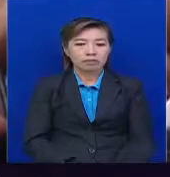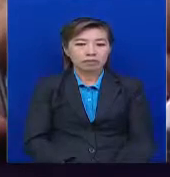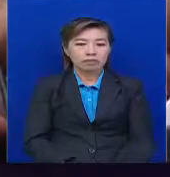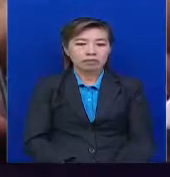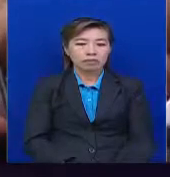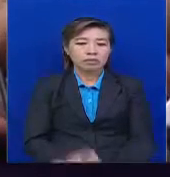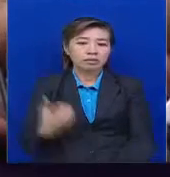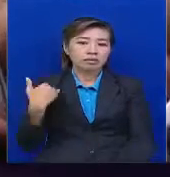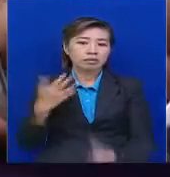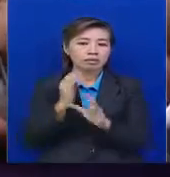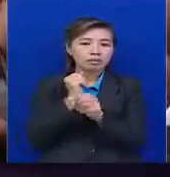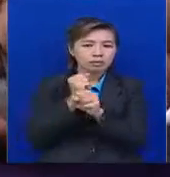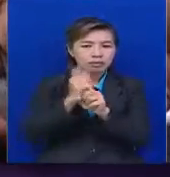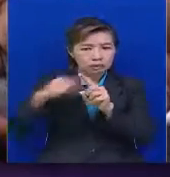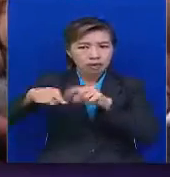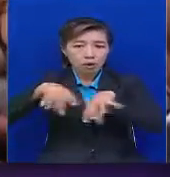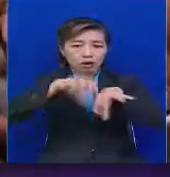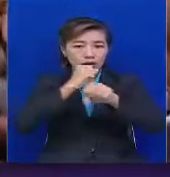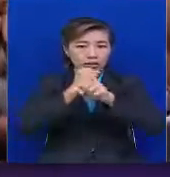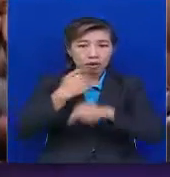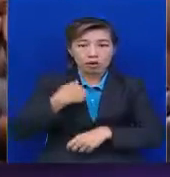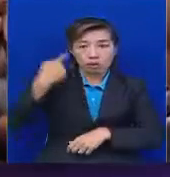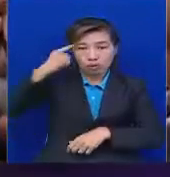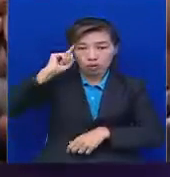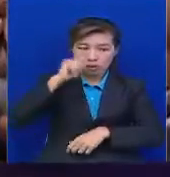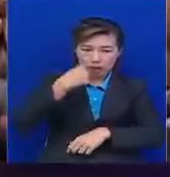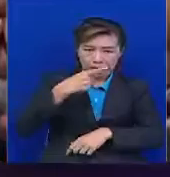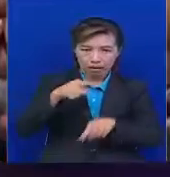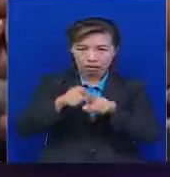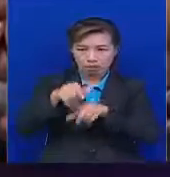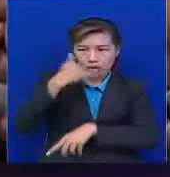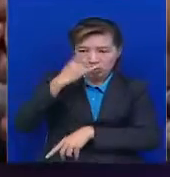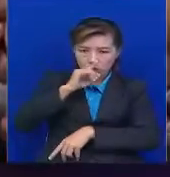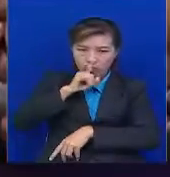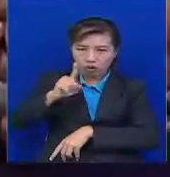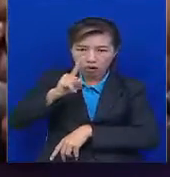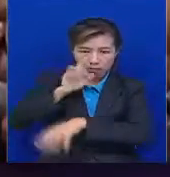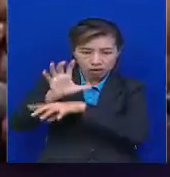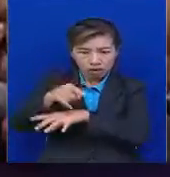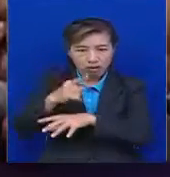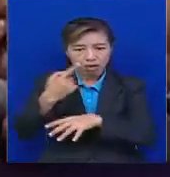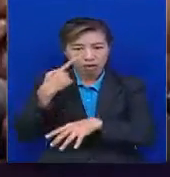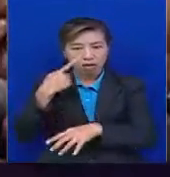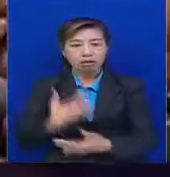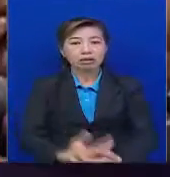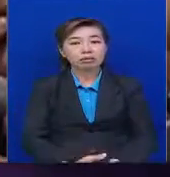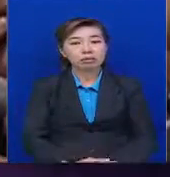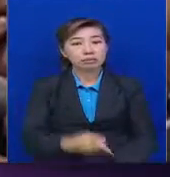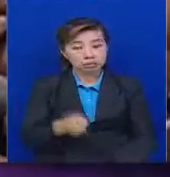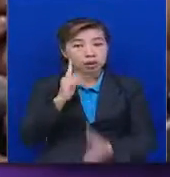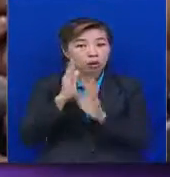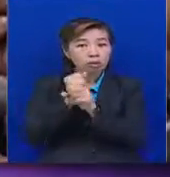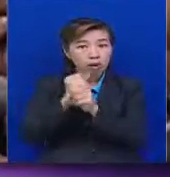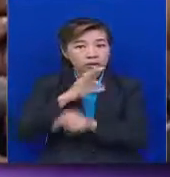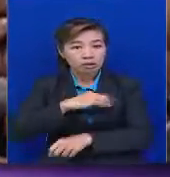เจ้าที่ตำรวจต้องดำเนินการเราก็ไม่รู้ว่าใครโทรใครหรือโทรเองหรือเปล่า การดูแลก็เพื่อให้ความสนใจของพนักงาน